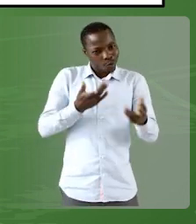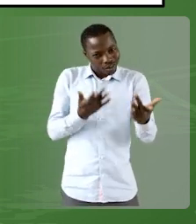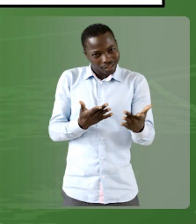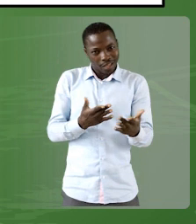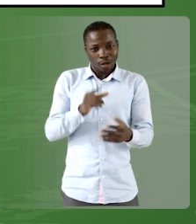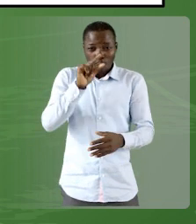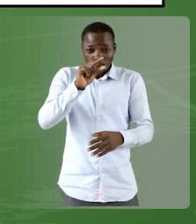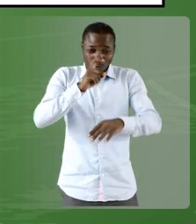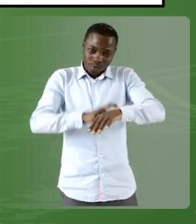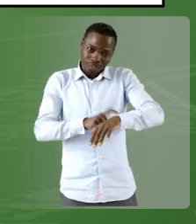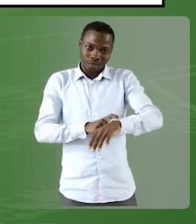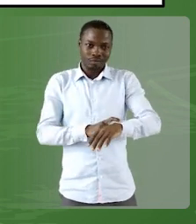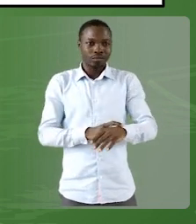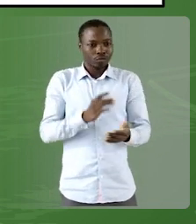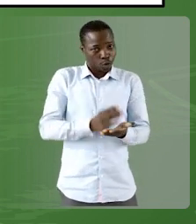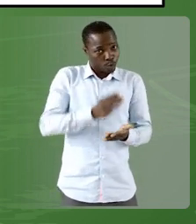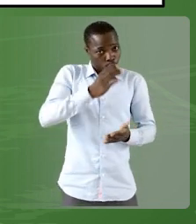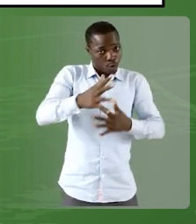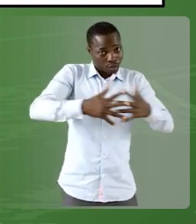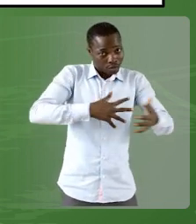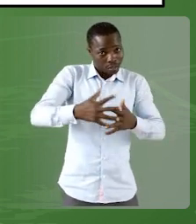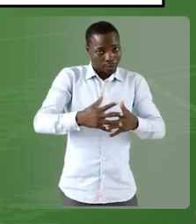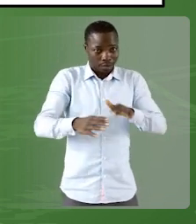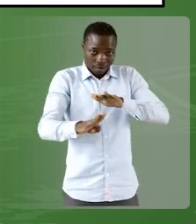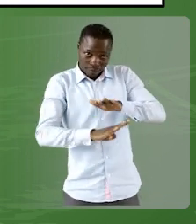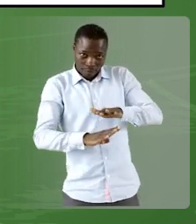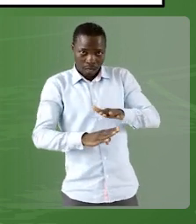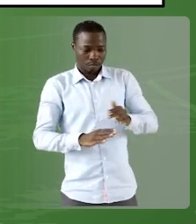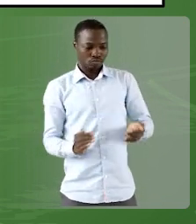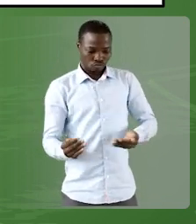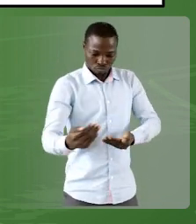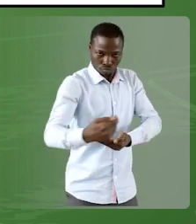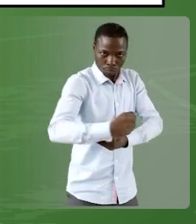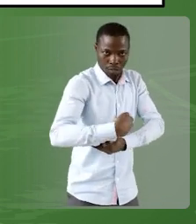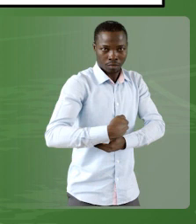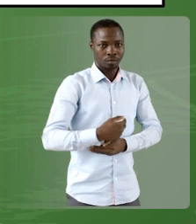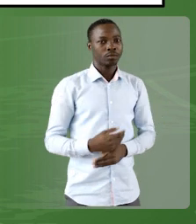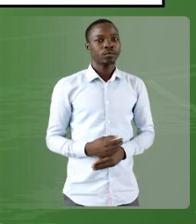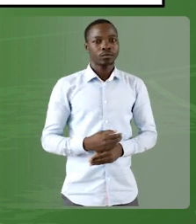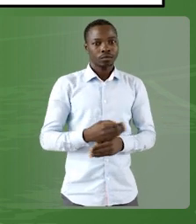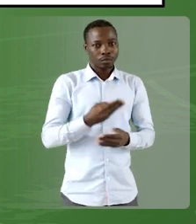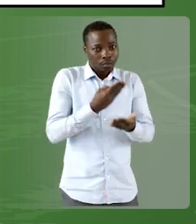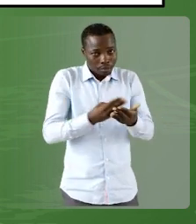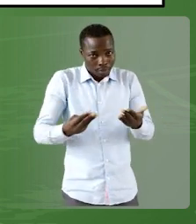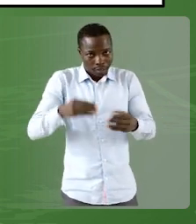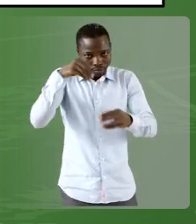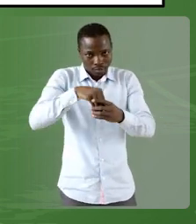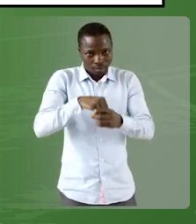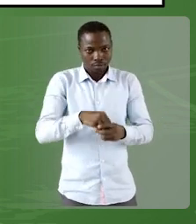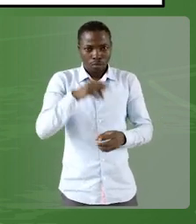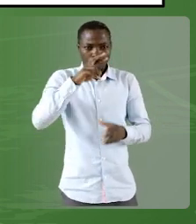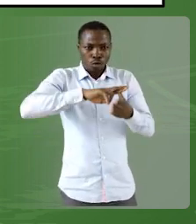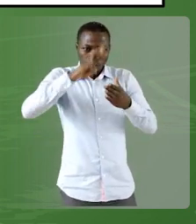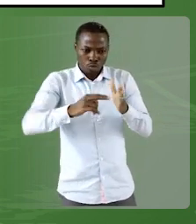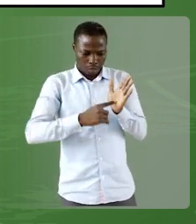certain temps, le pot qui est juste en bas va recueillir des éléments et le résultat